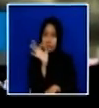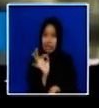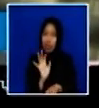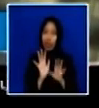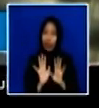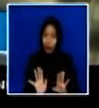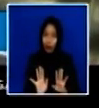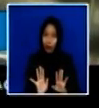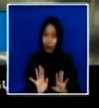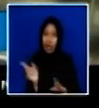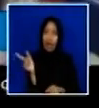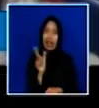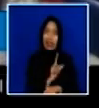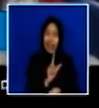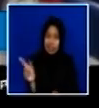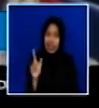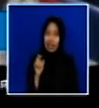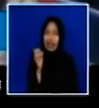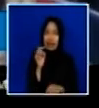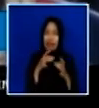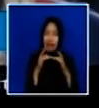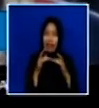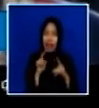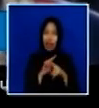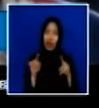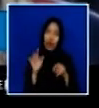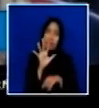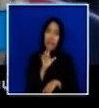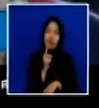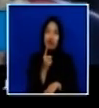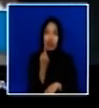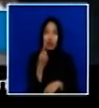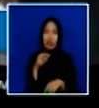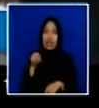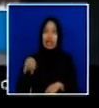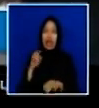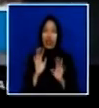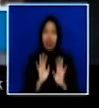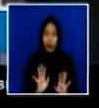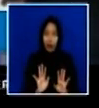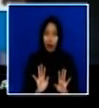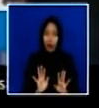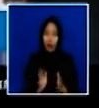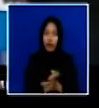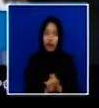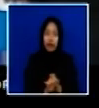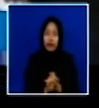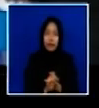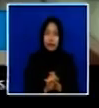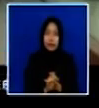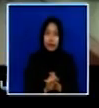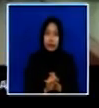kalau jumlah desa sekitar 51 bisa kemudian yang masih